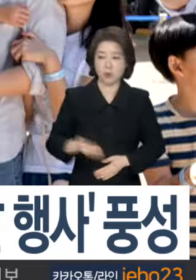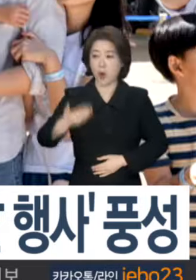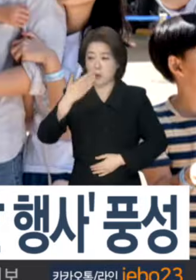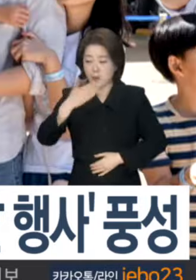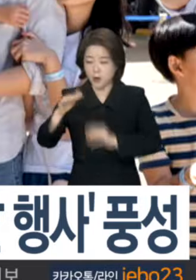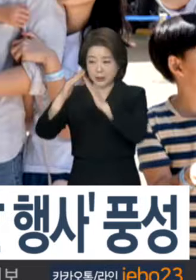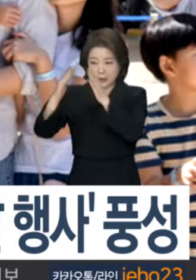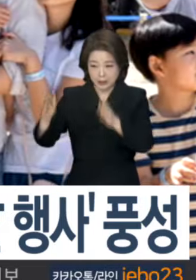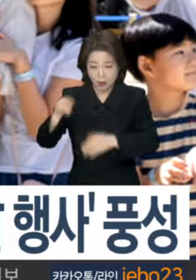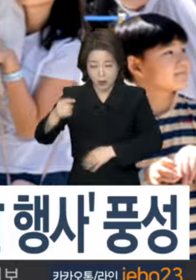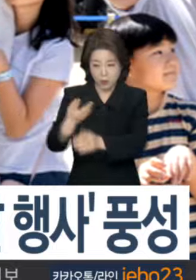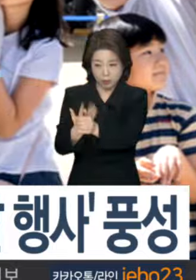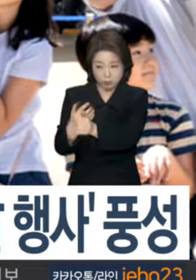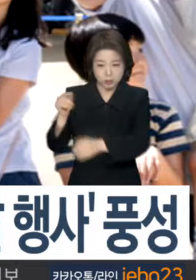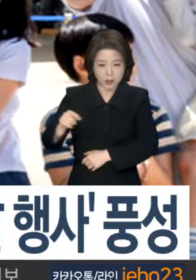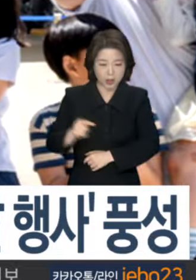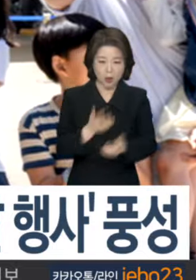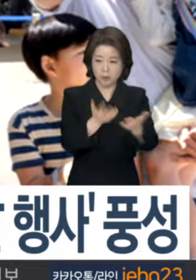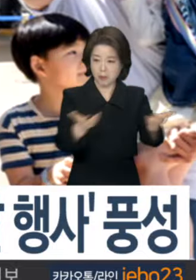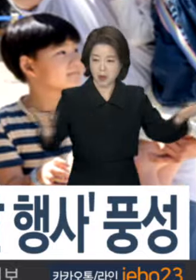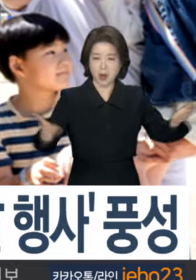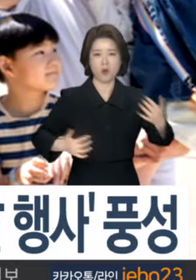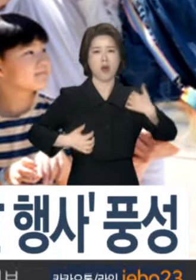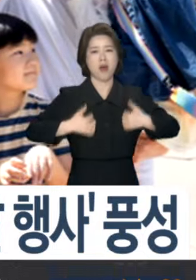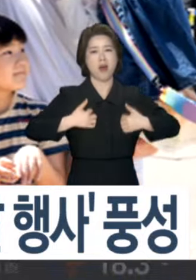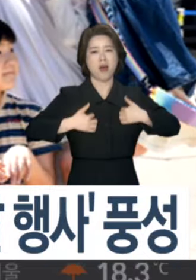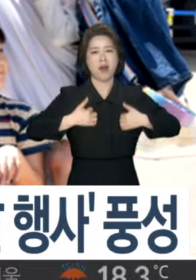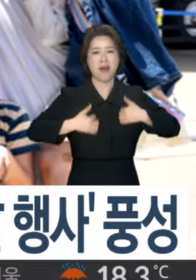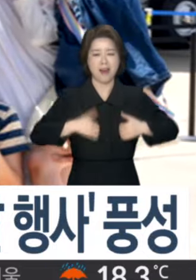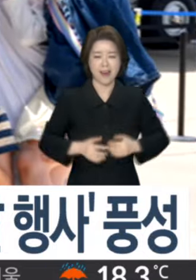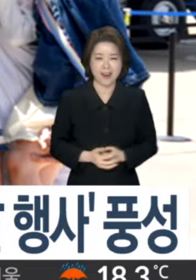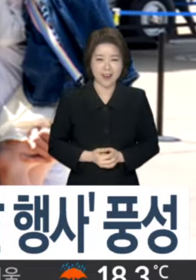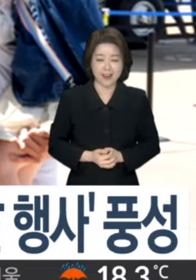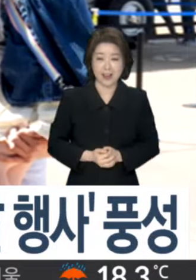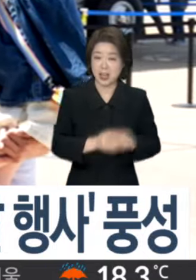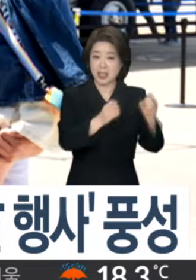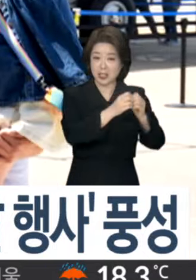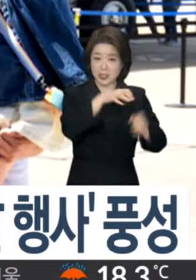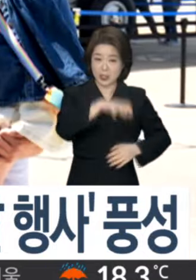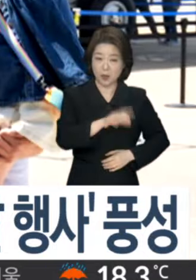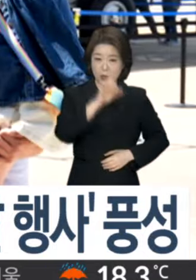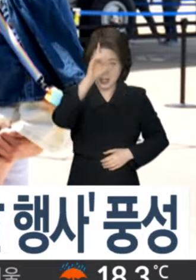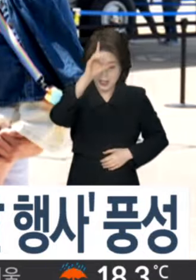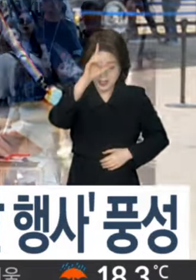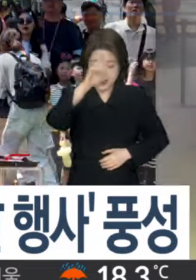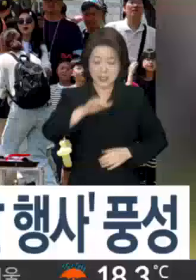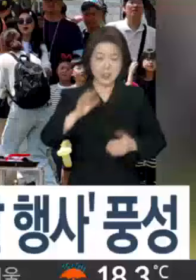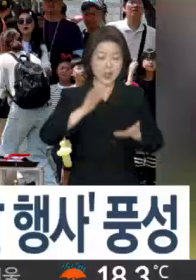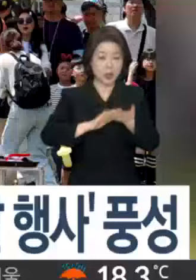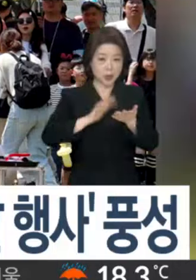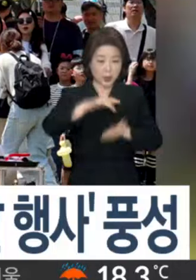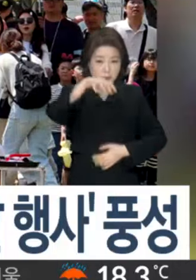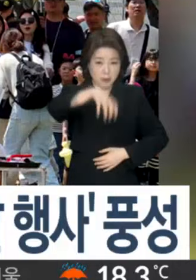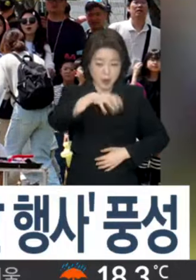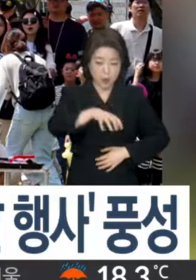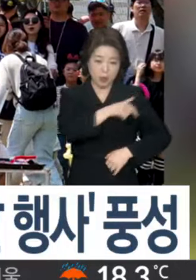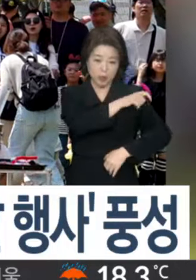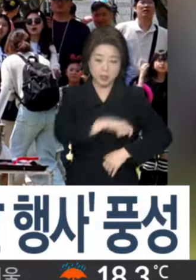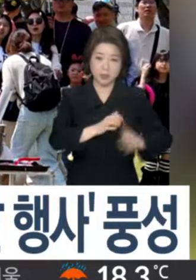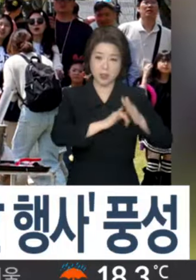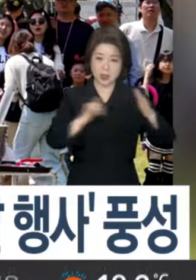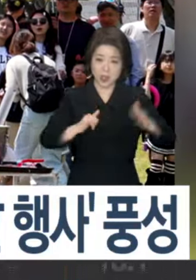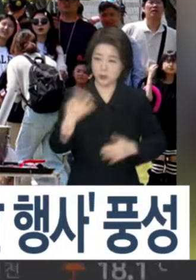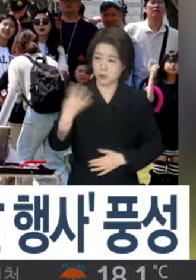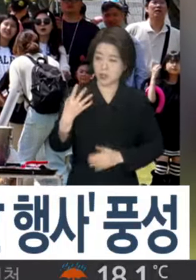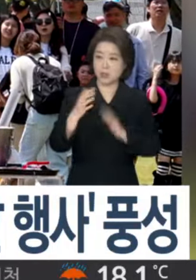배치해 호응이 큽니다 LG 전자는 오늘 창원 LG 스마트 파크에 임직원 가종 4천 을 초청해 뮤지컬